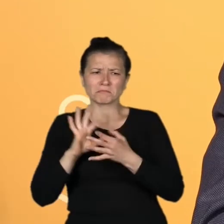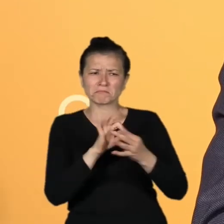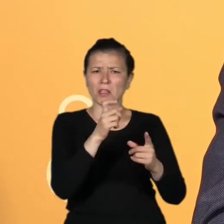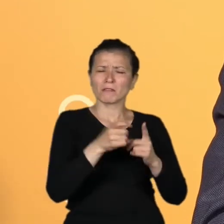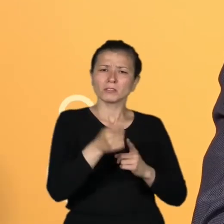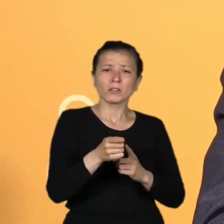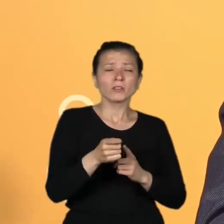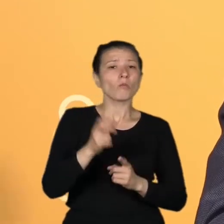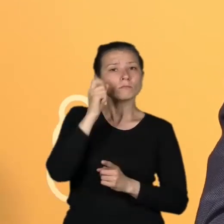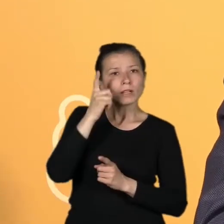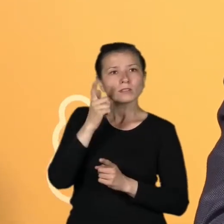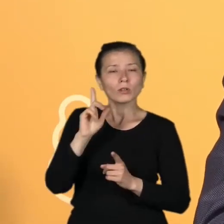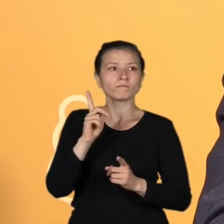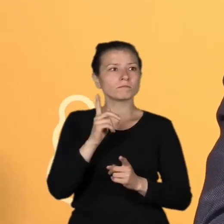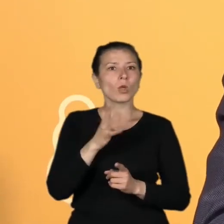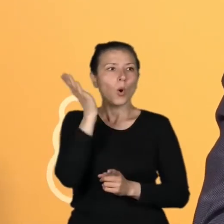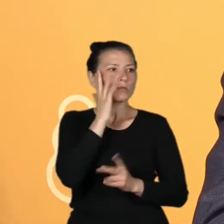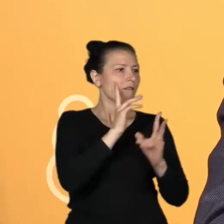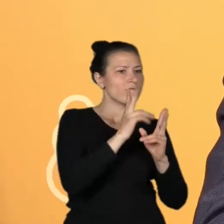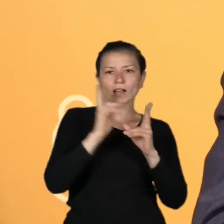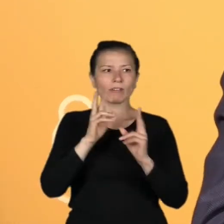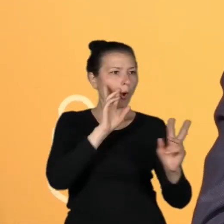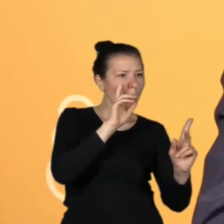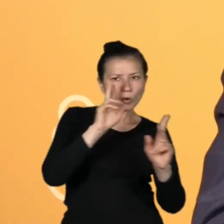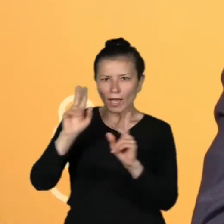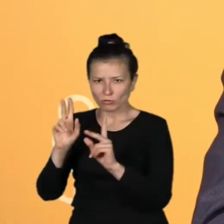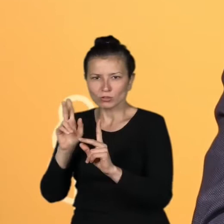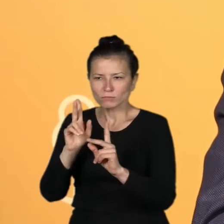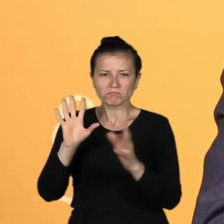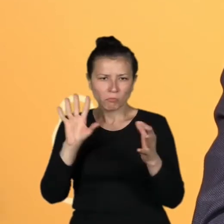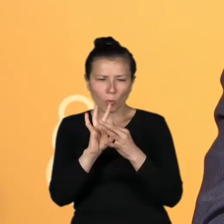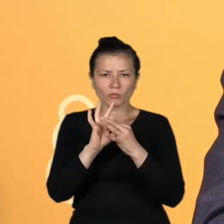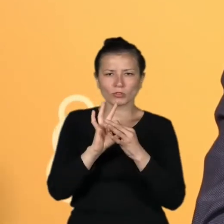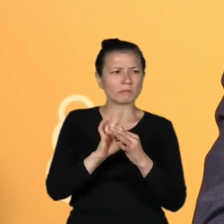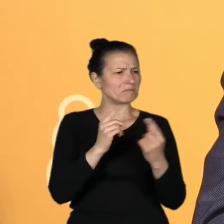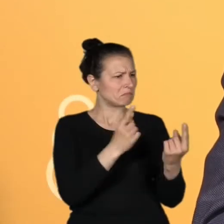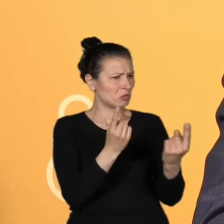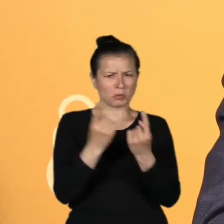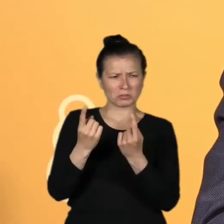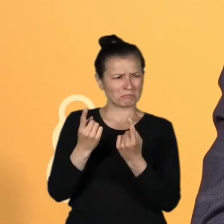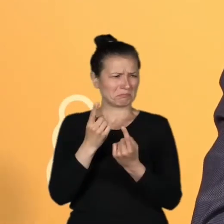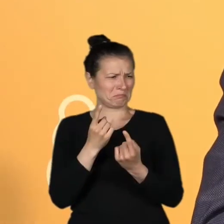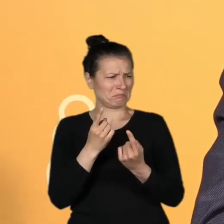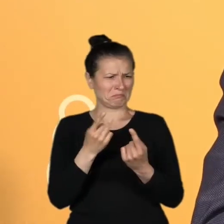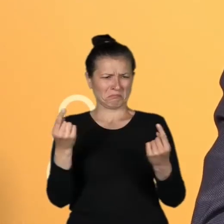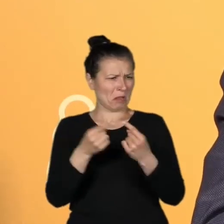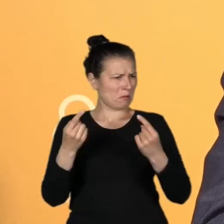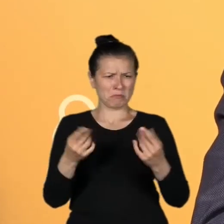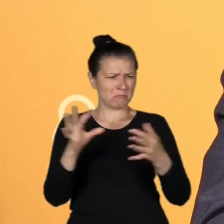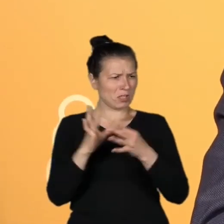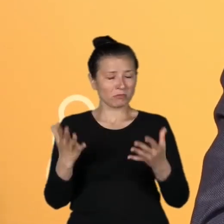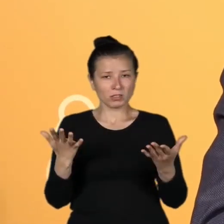na pewnej umiejętności kojarzenia różnych faktów, kojarzenia różnych zjawisk, które są z pozoru niezwiązane ze